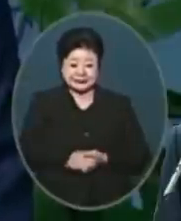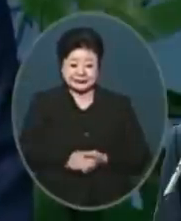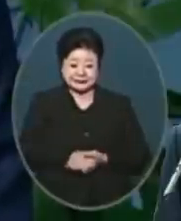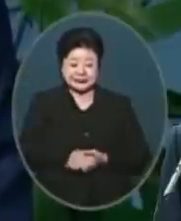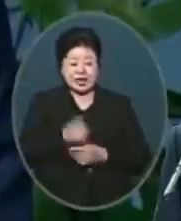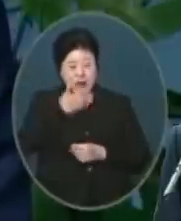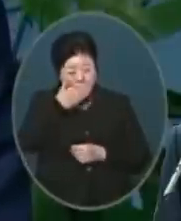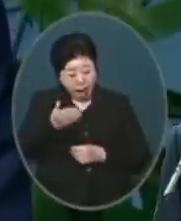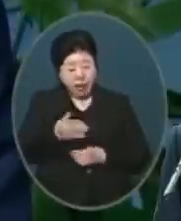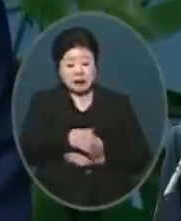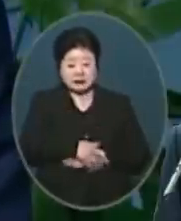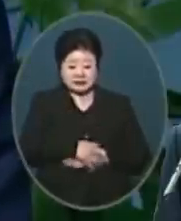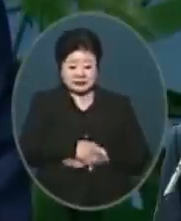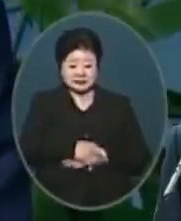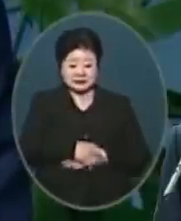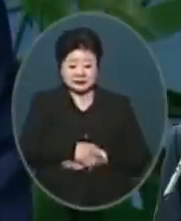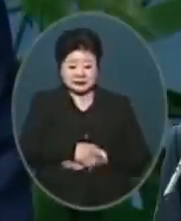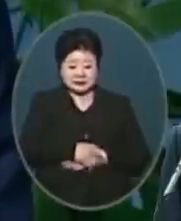할 수 있다.